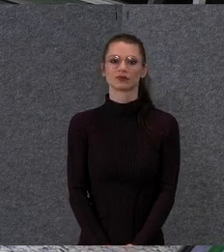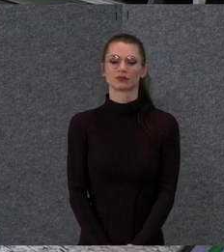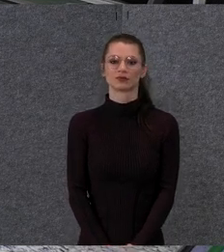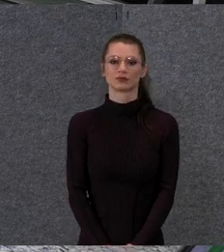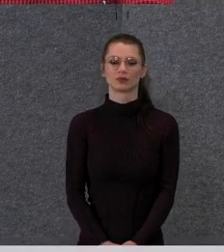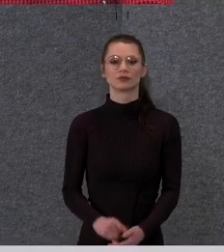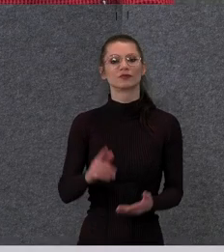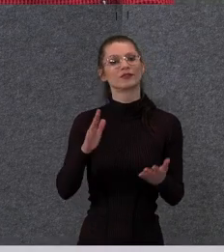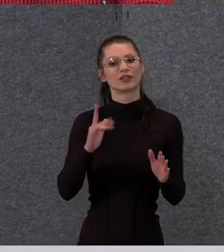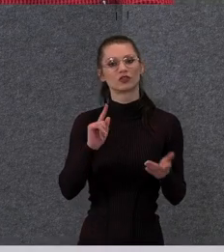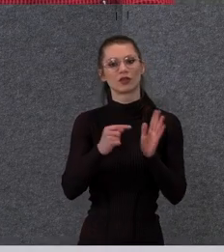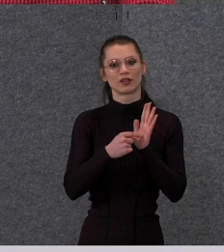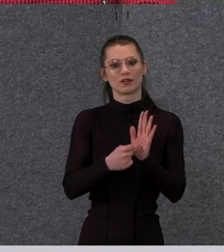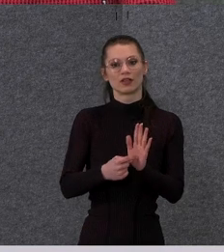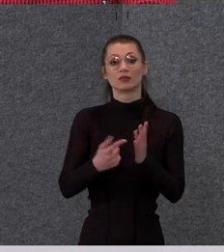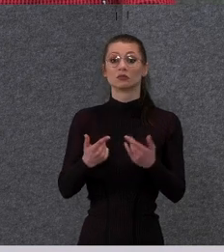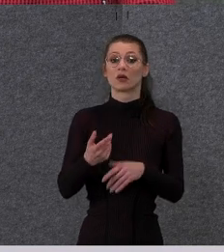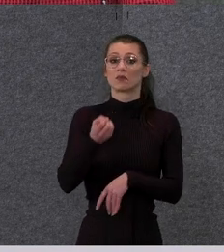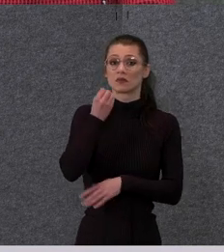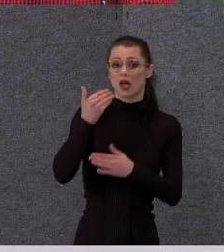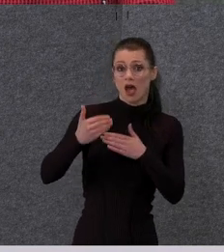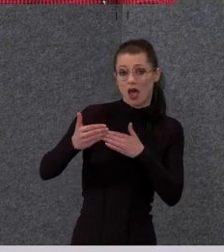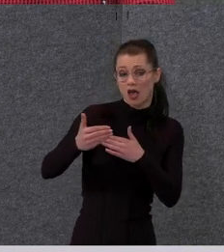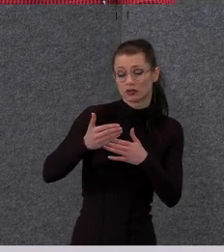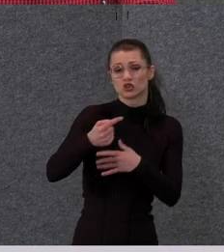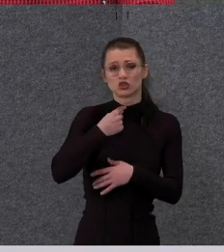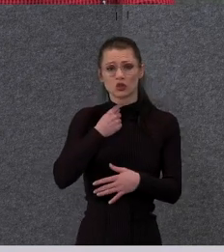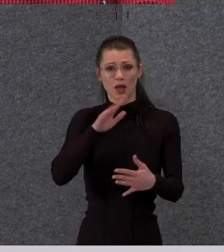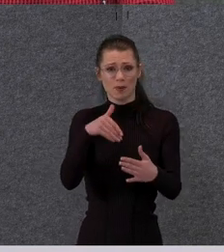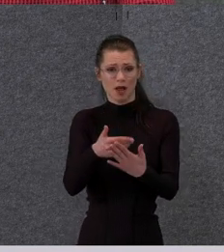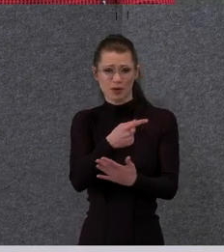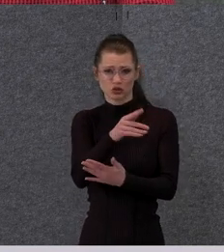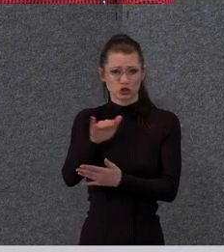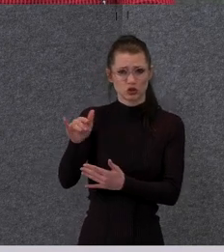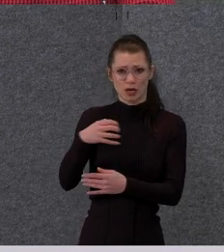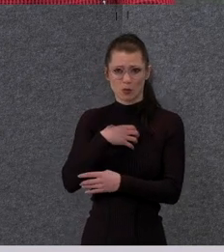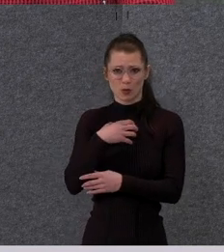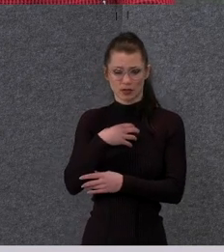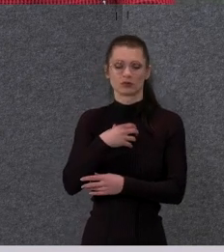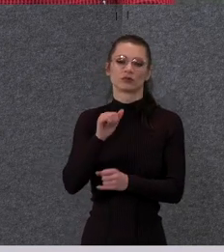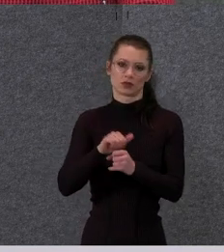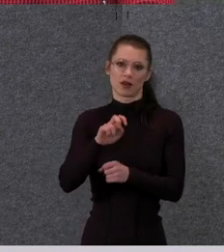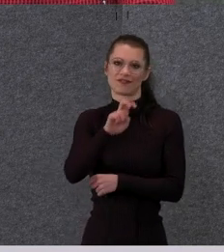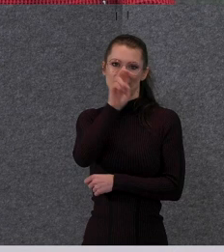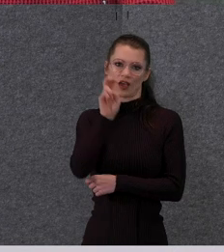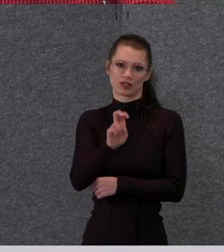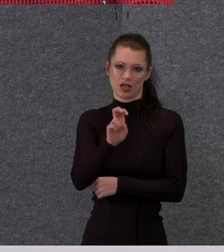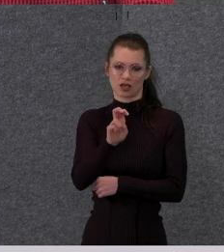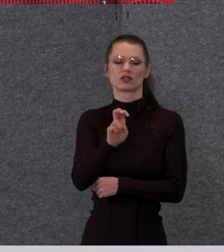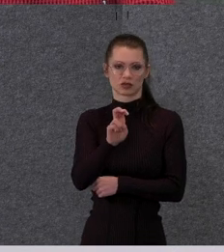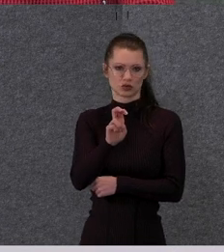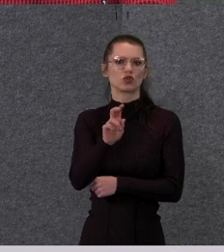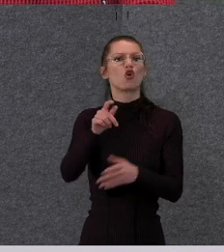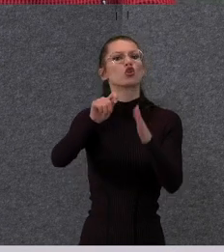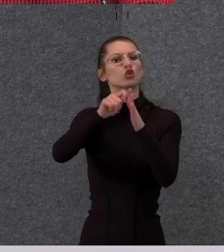Vielleicht noch der Hinweis, falls ihr im Laufe des Tages Probleme bei der Stimmabgabe haben solltet, könnt ihr auf das Fragezeichen im Tool